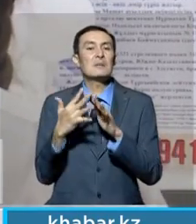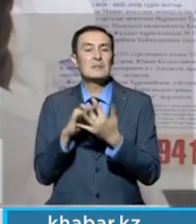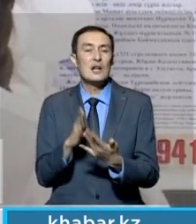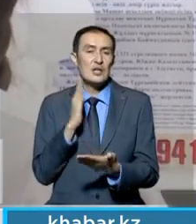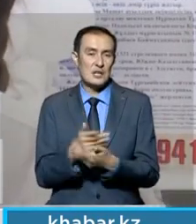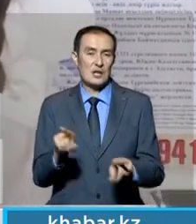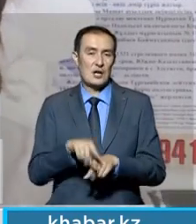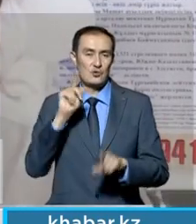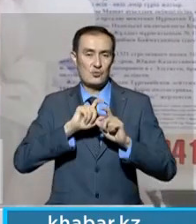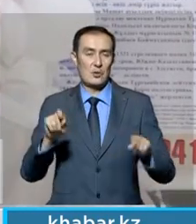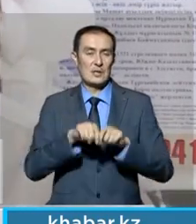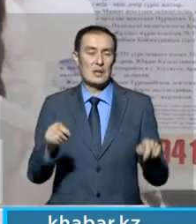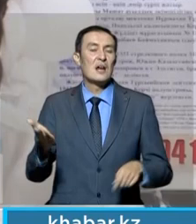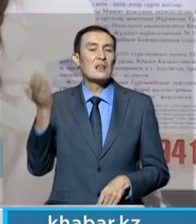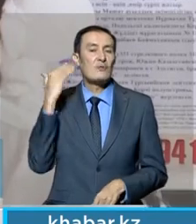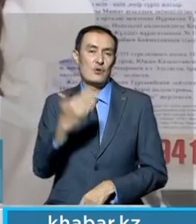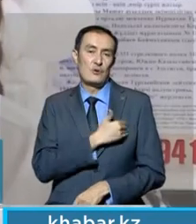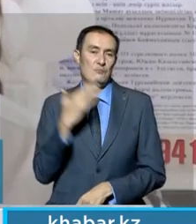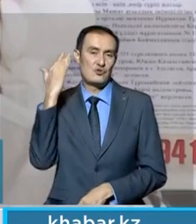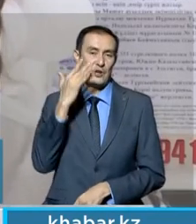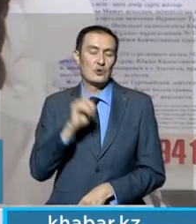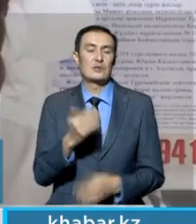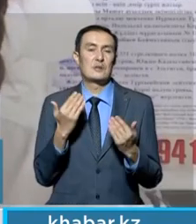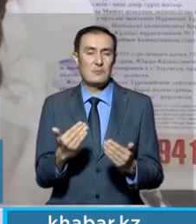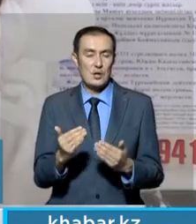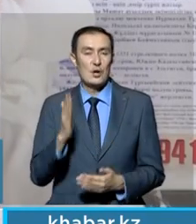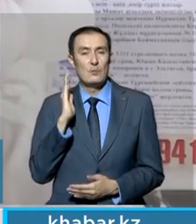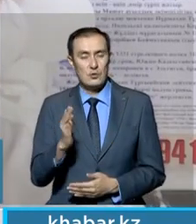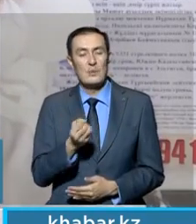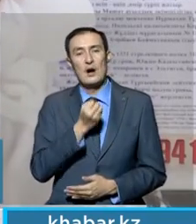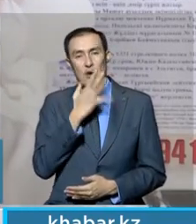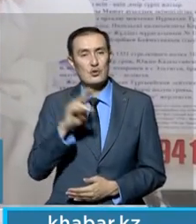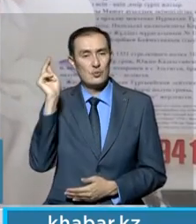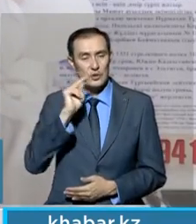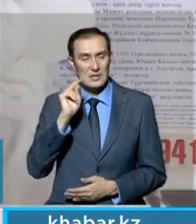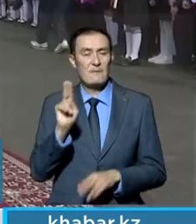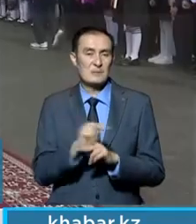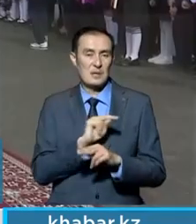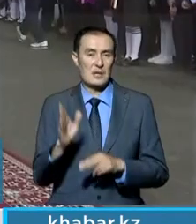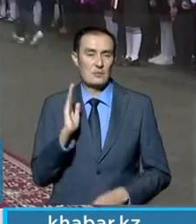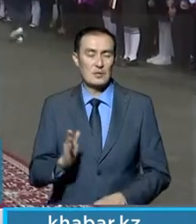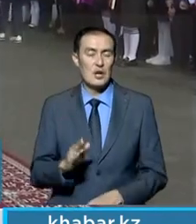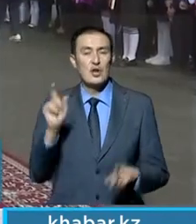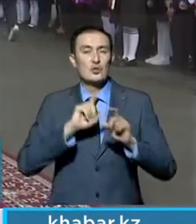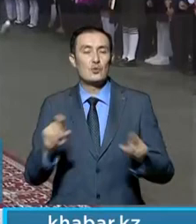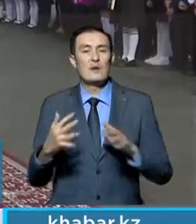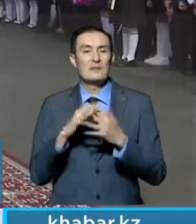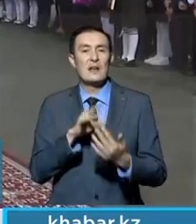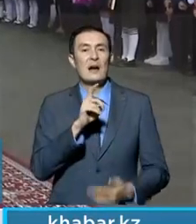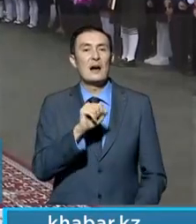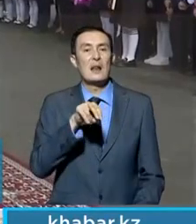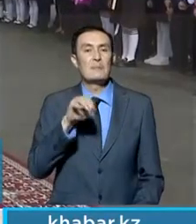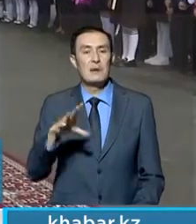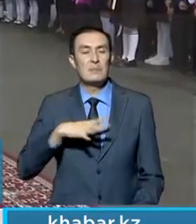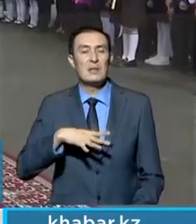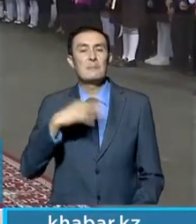появилась такая школа. Об этом мы давно мечтали. Надеемся, что теперь здесь получим достойные знания и воспитание. Школа в селе Хальпе была построена